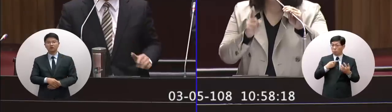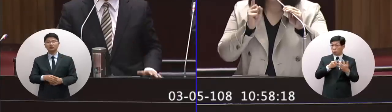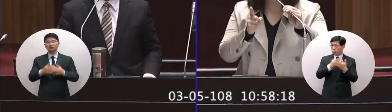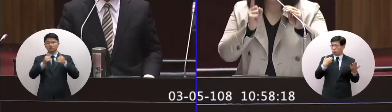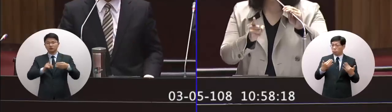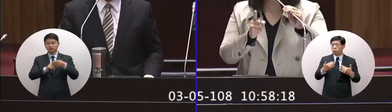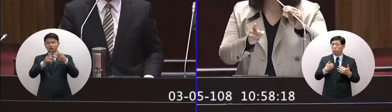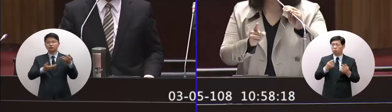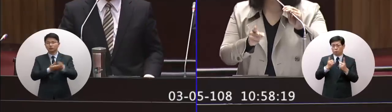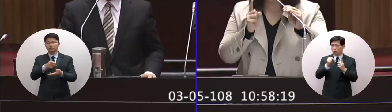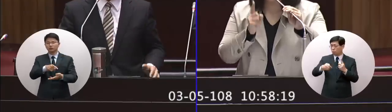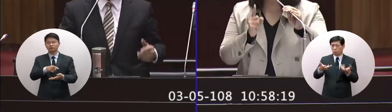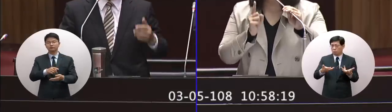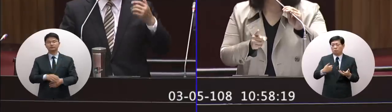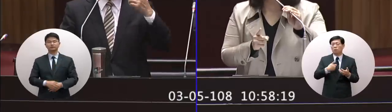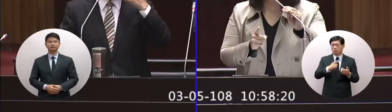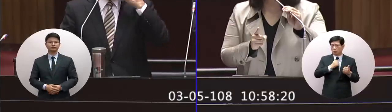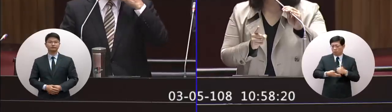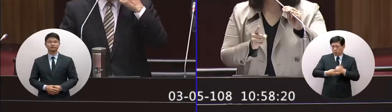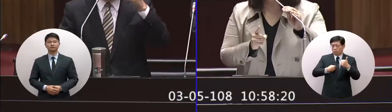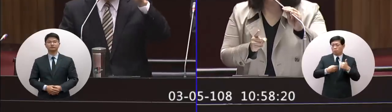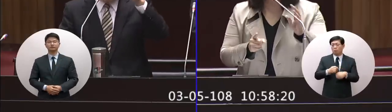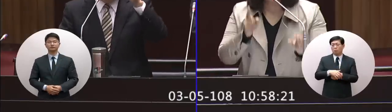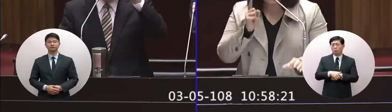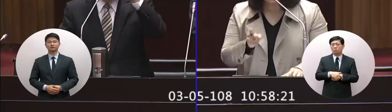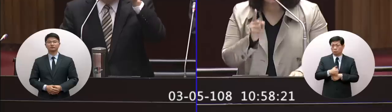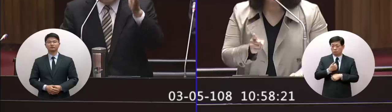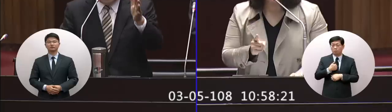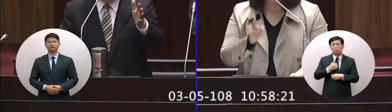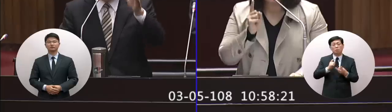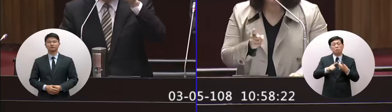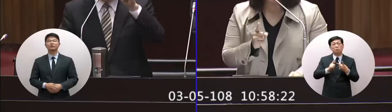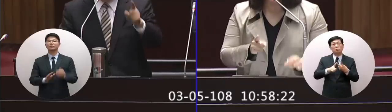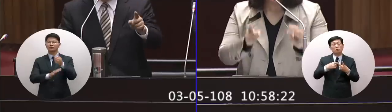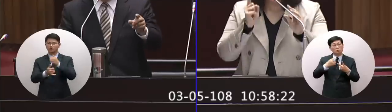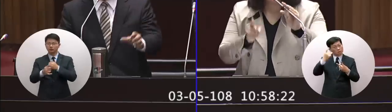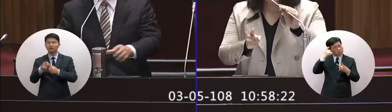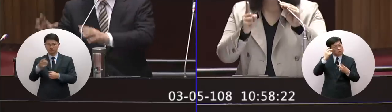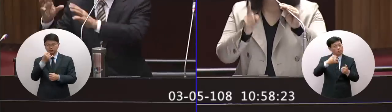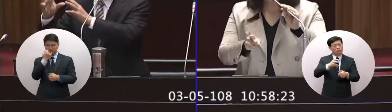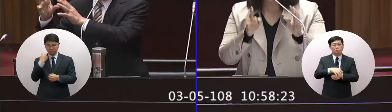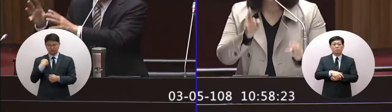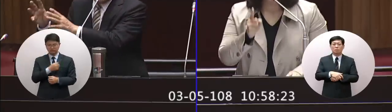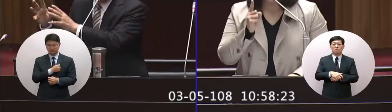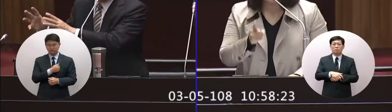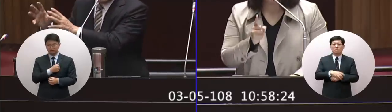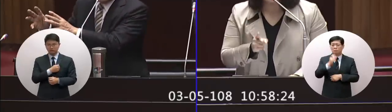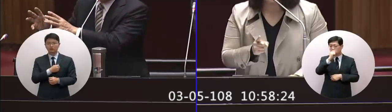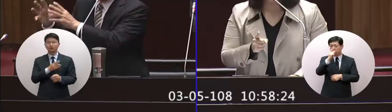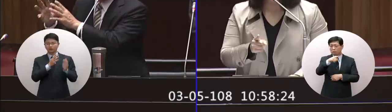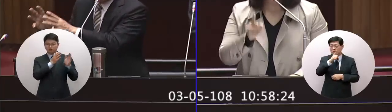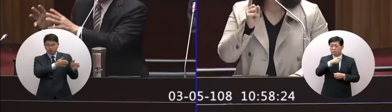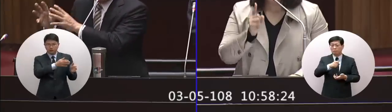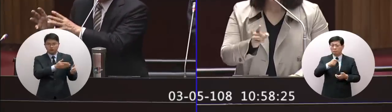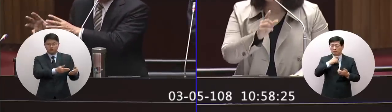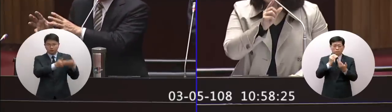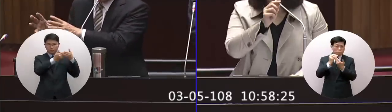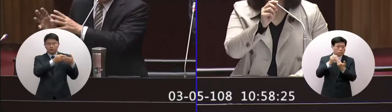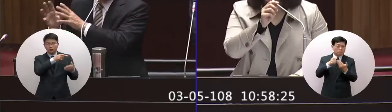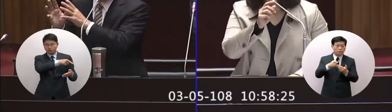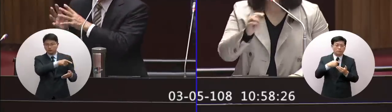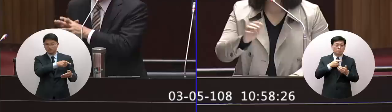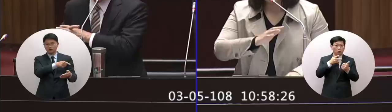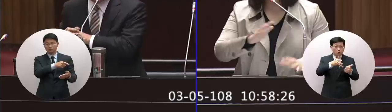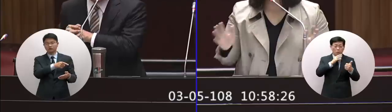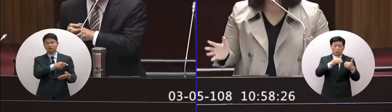解。我觉得对于这个部分你是要尊重的。 对，好， 那另外一个部分我也想讲，不要遇到两岸问题， 中国共